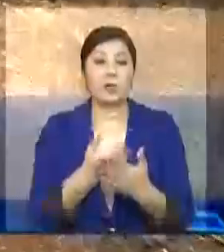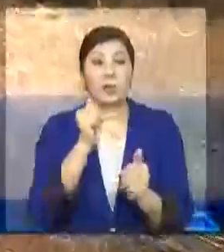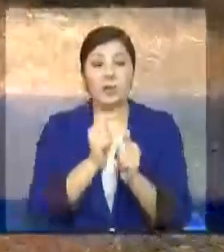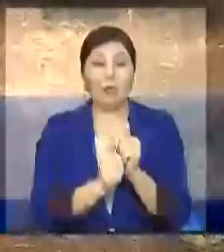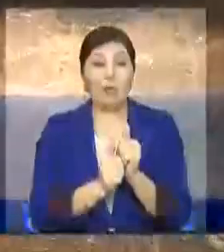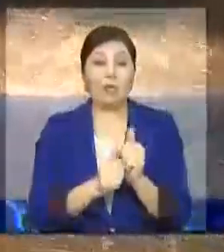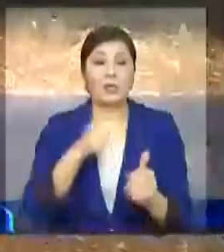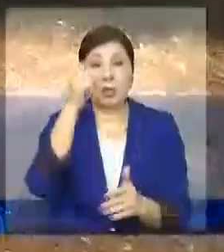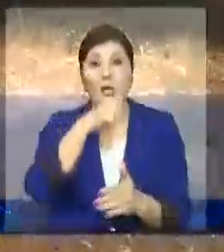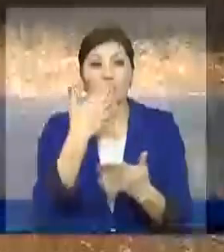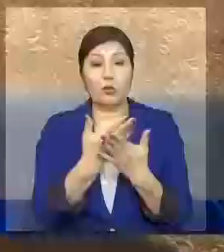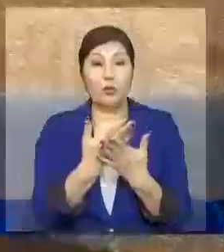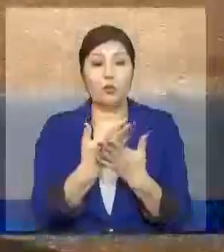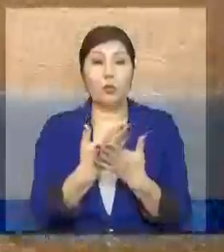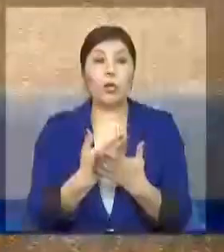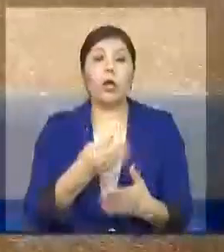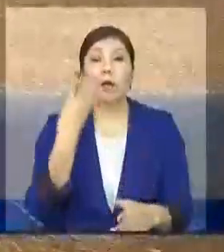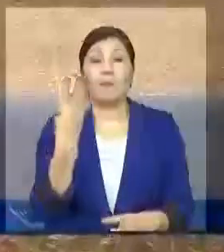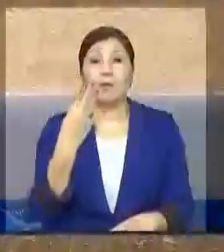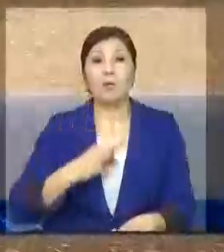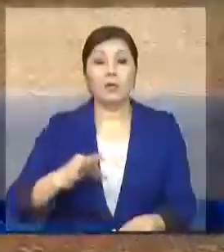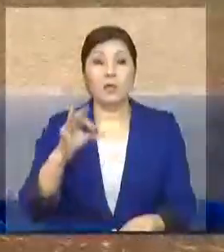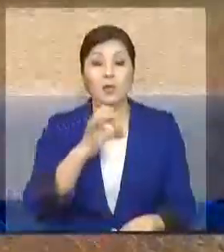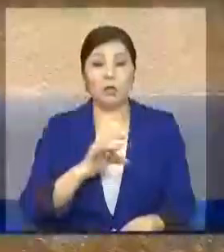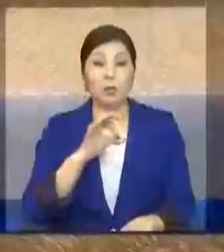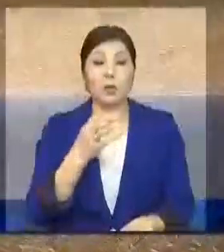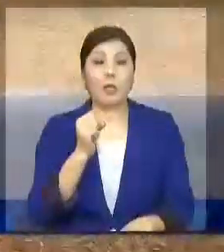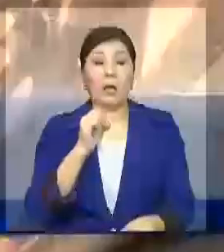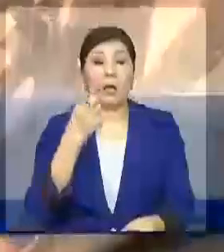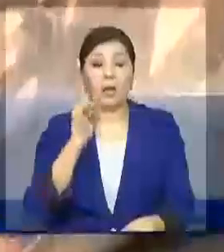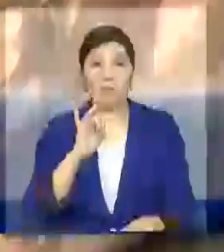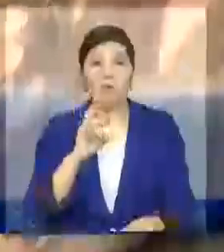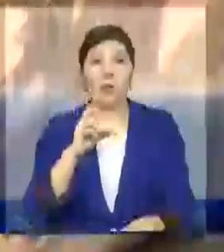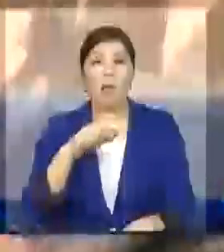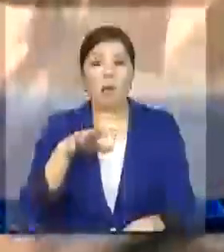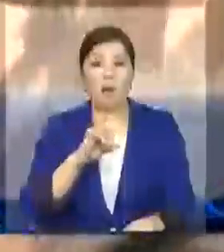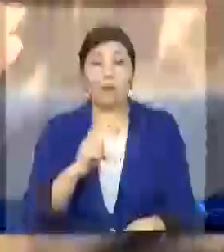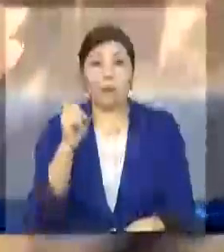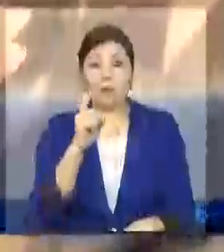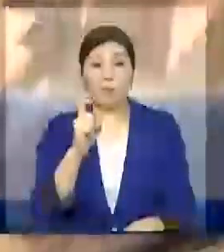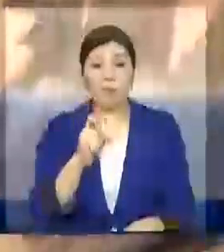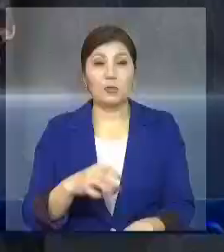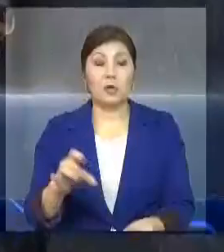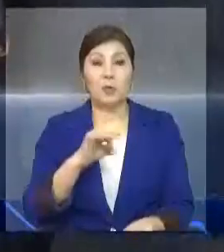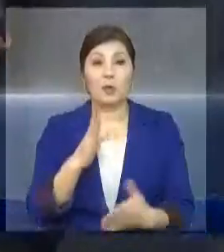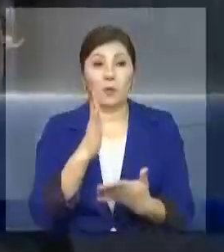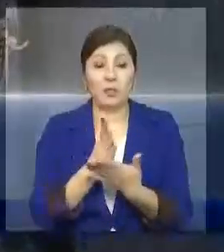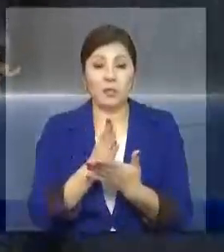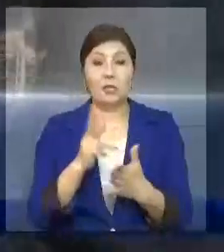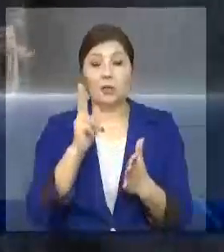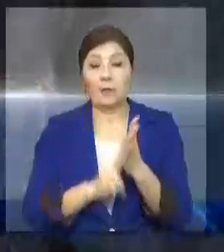основная доля посевных площадей находится в четырех районах – Атикибийском, Каргалинском, Артукском и Хромтауском. На эти районы приходится